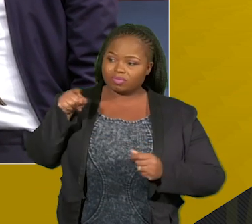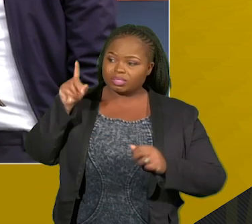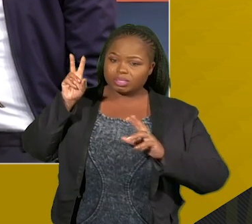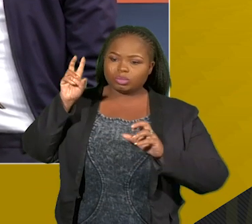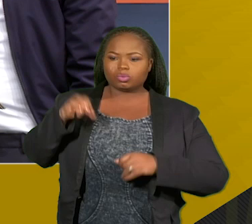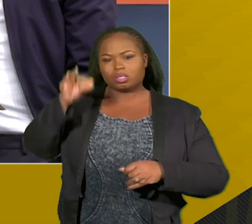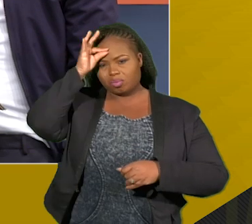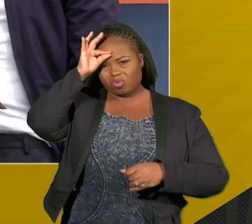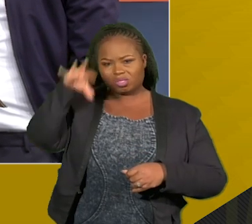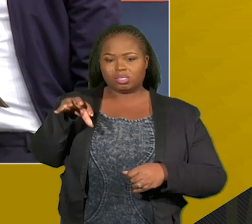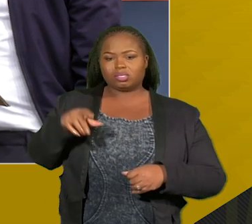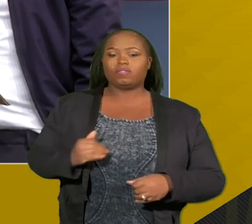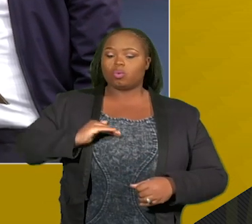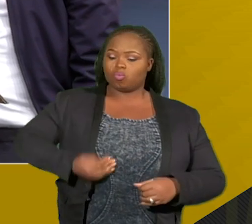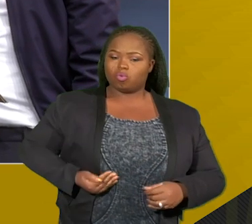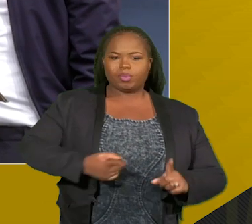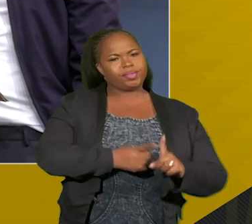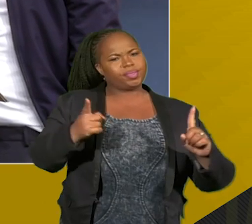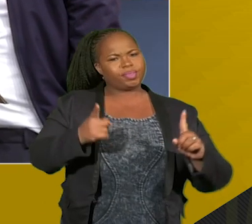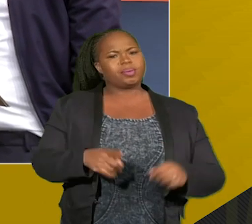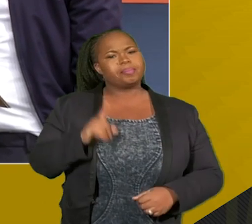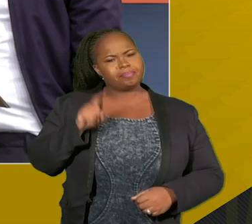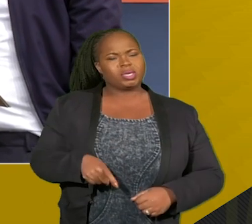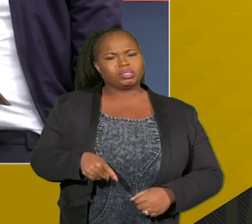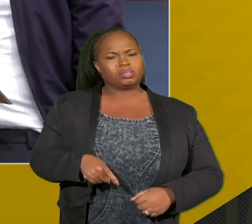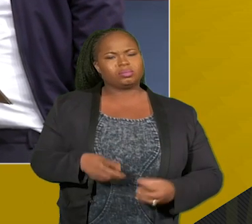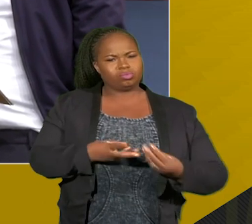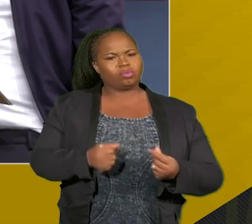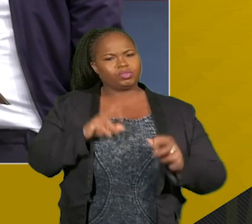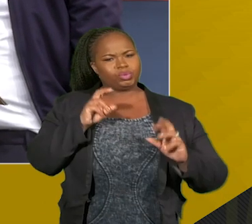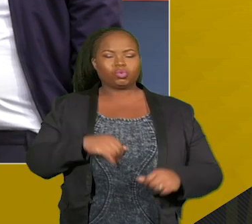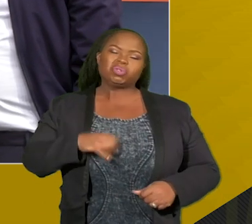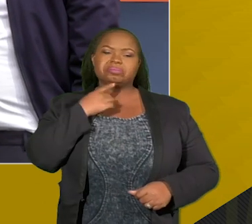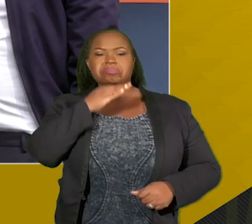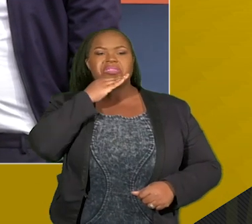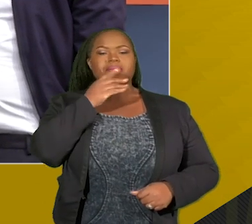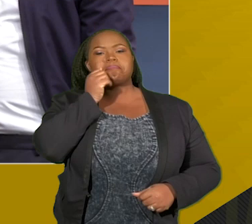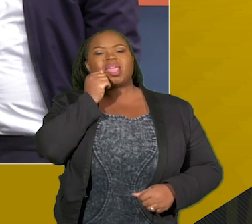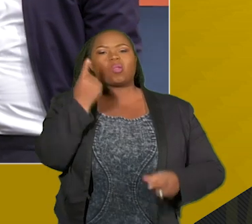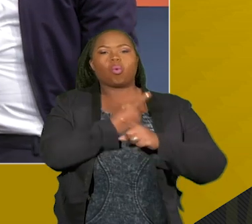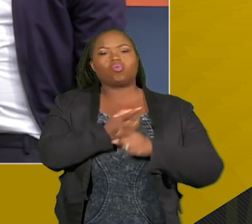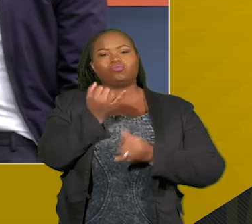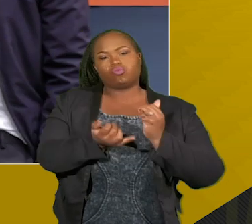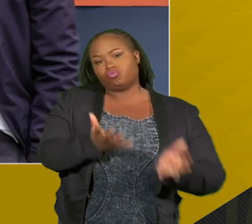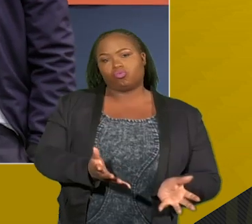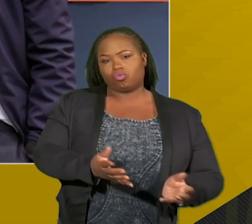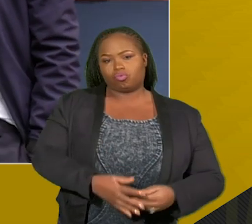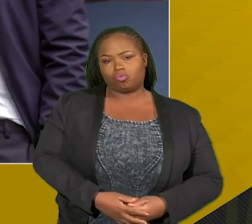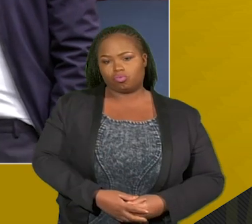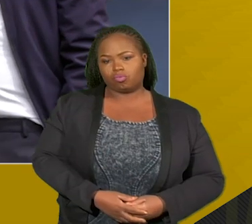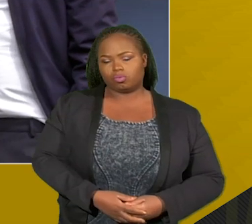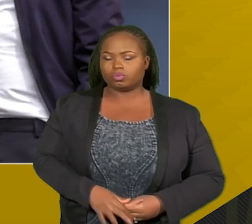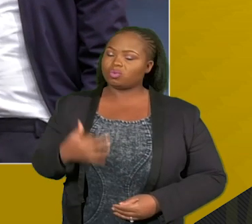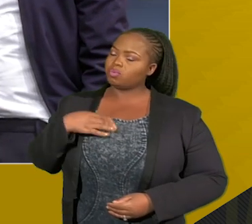yenze into ephuma endleleni, yeah. Akakhuzwe, yeah. Kungaphonga ukuthi hayi amadoda you are wrong, hayi indoda ngayiboshiwe. So you